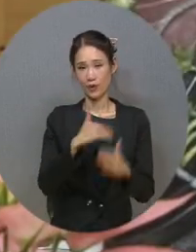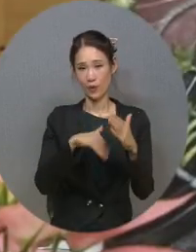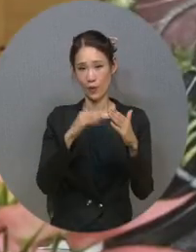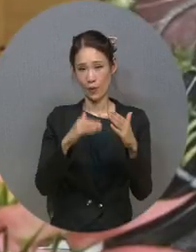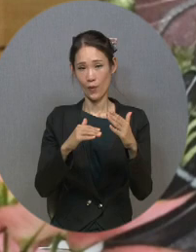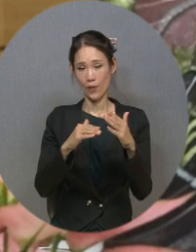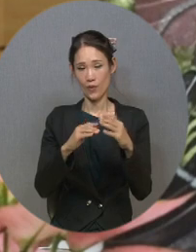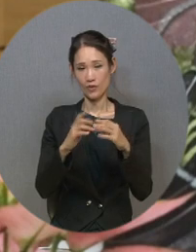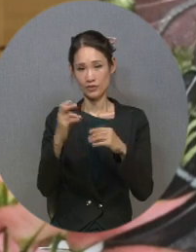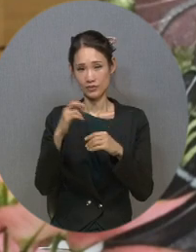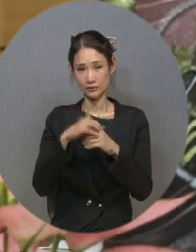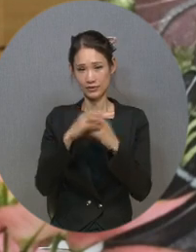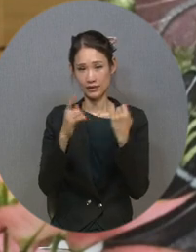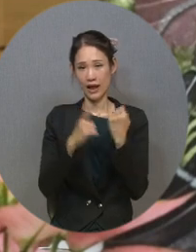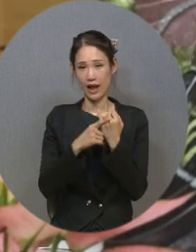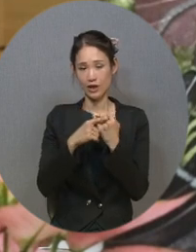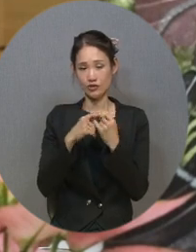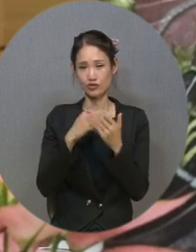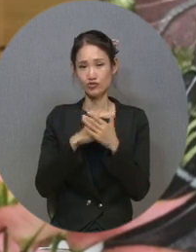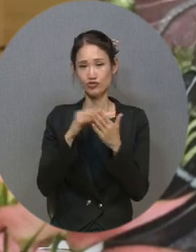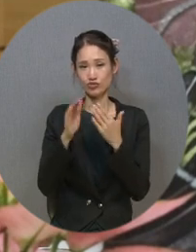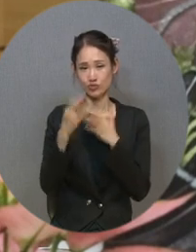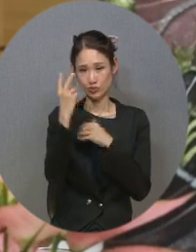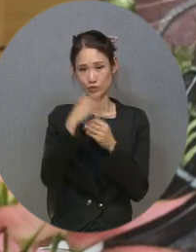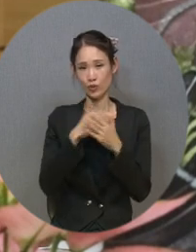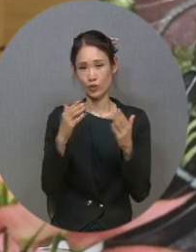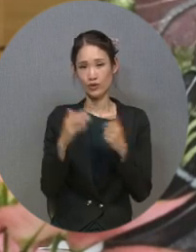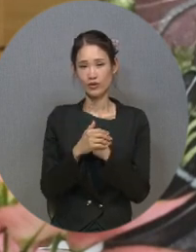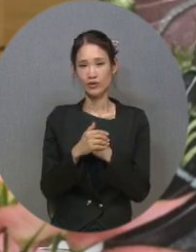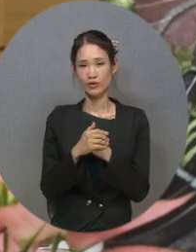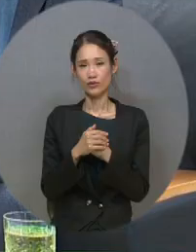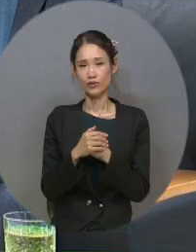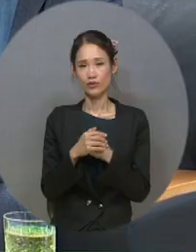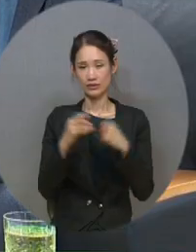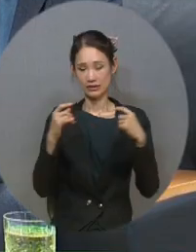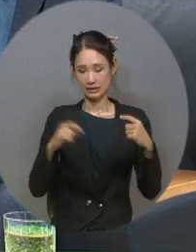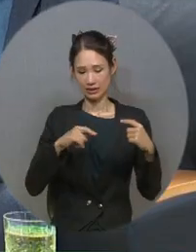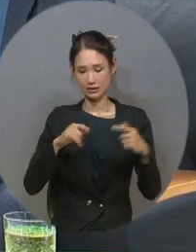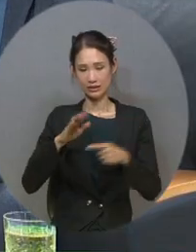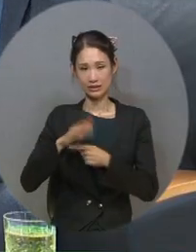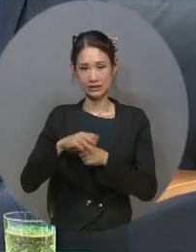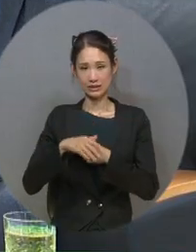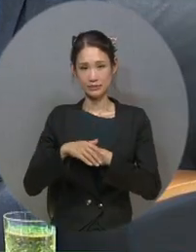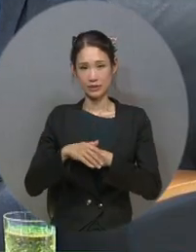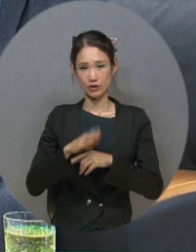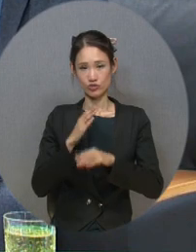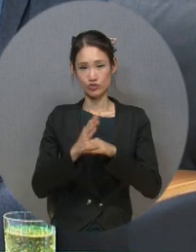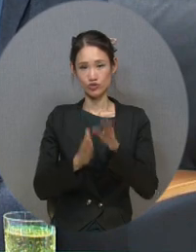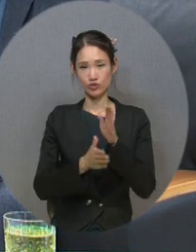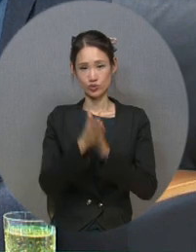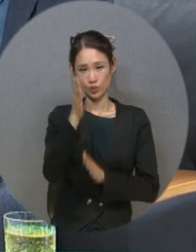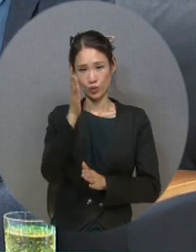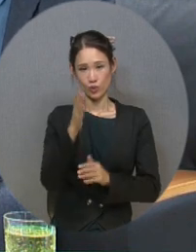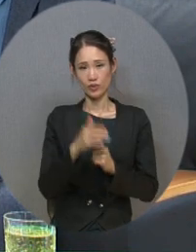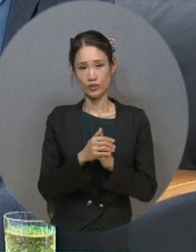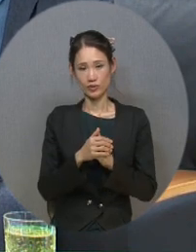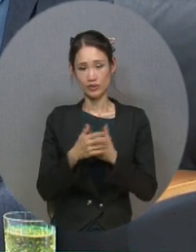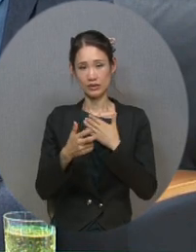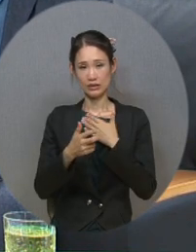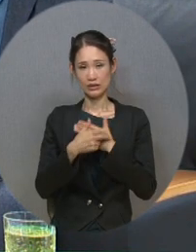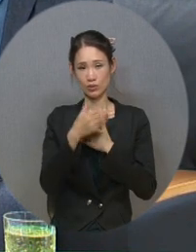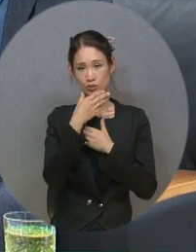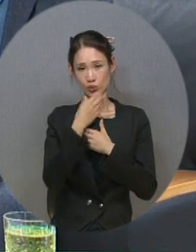공공산후조리원 이제 이야기가 나왔으니까 말인데 우리 지역 지방 중소도시가